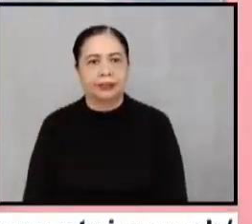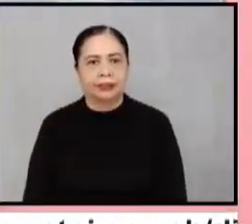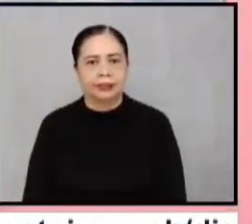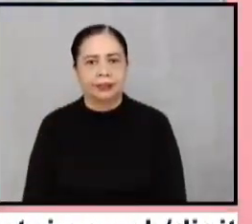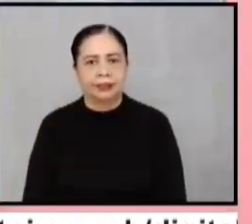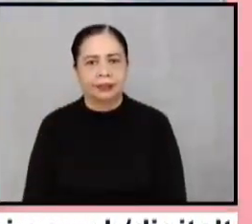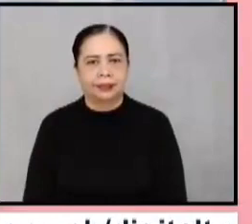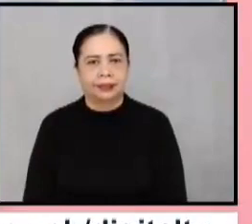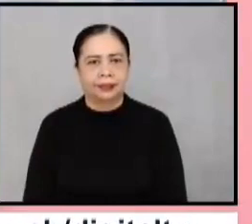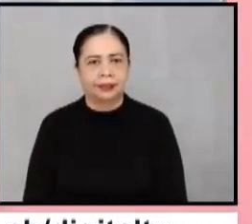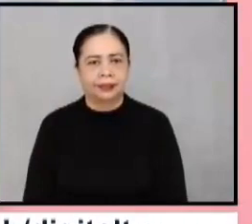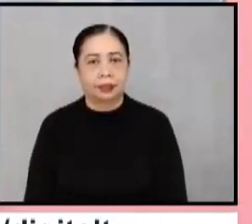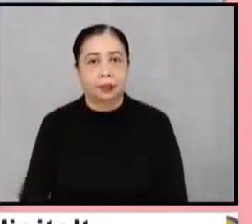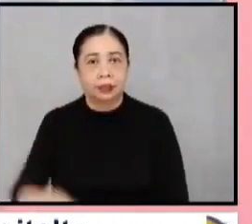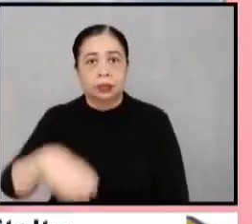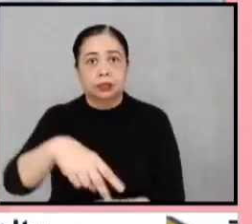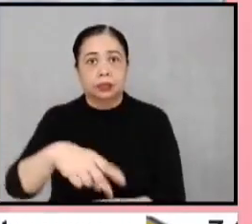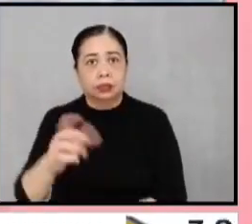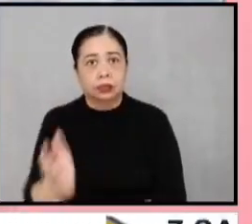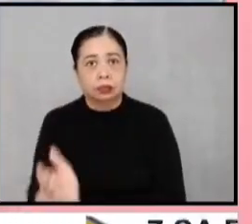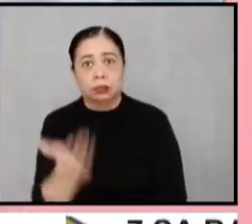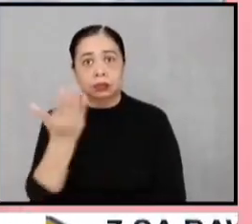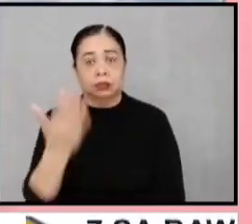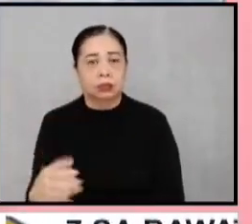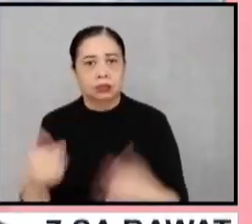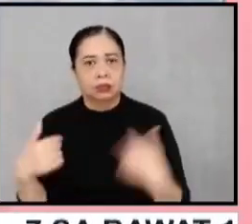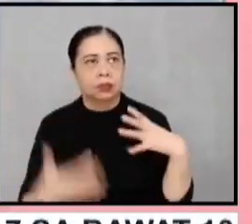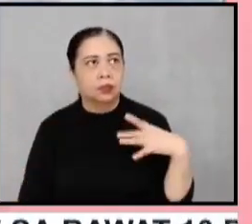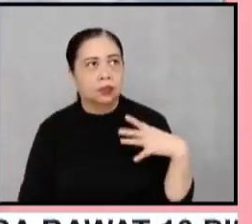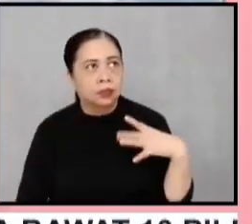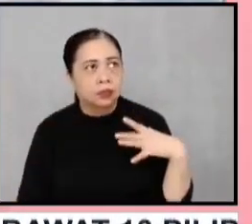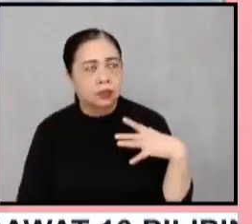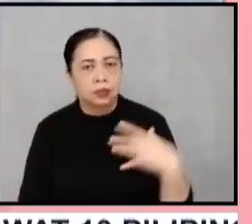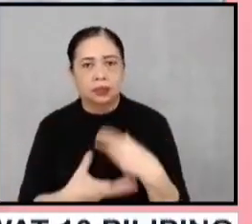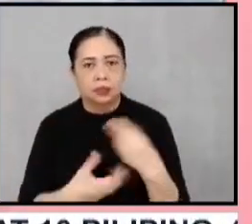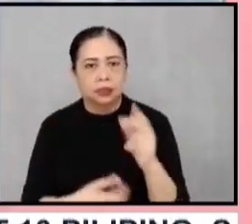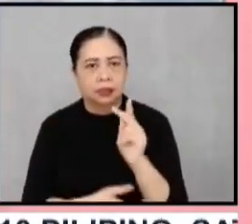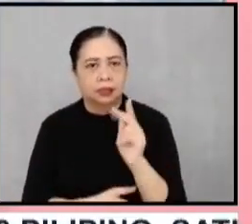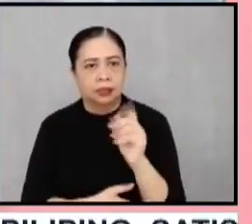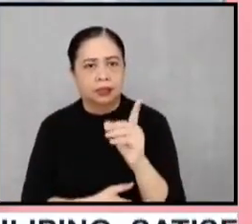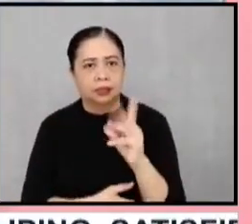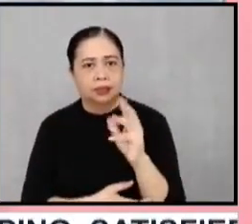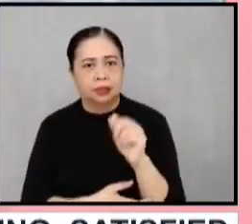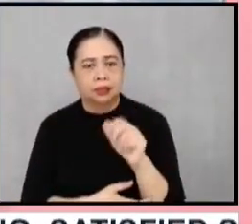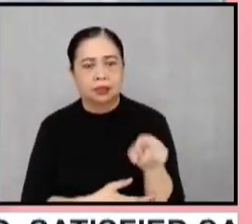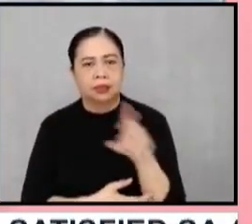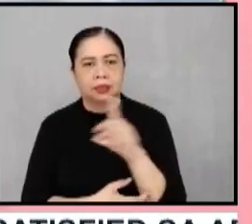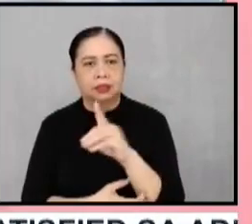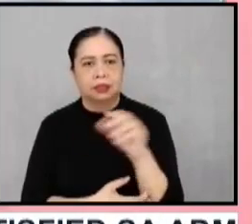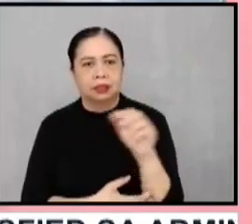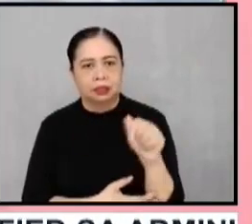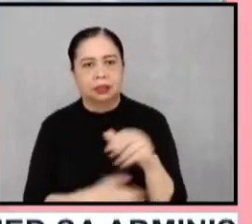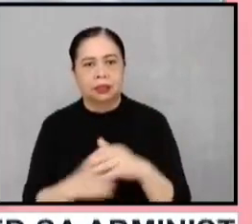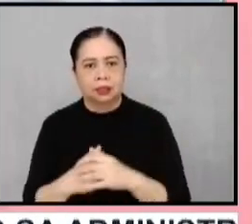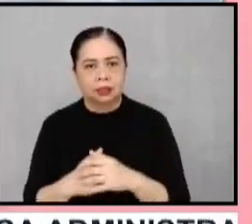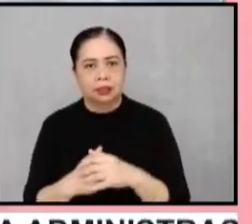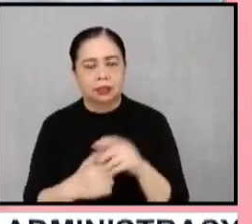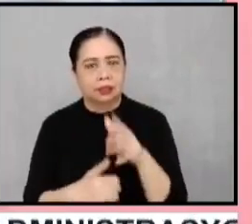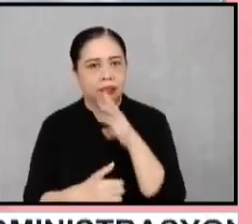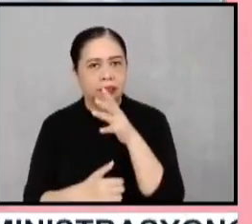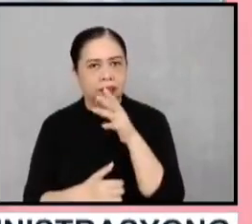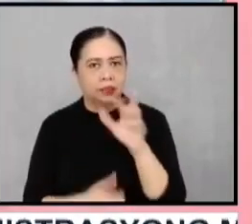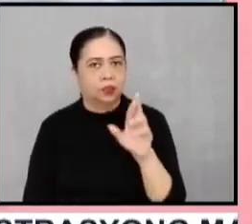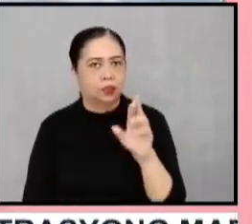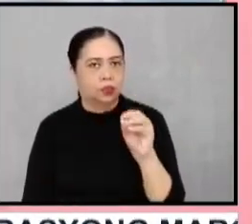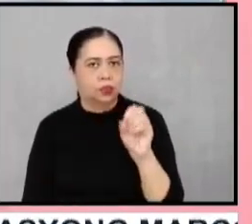12 pa lang ng madaling araw, naghihintay na sa labas ng Kadiwa Outlet sa Department of Agriculture si Nanay Rosario para